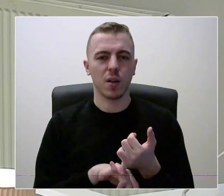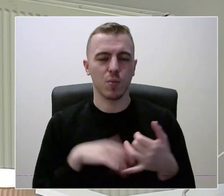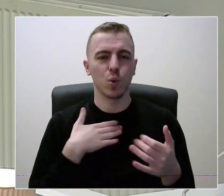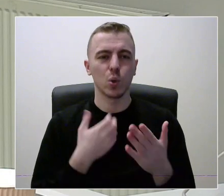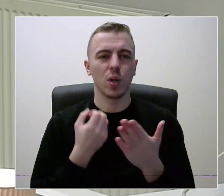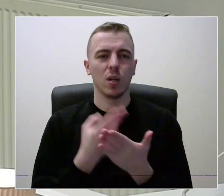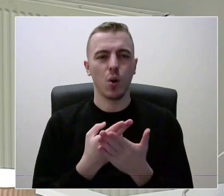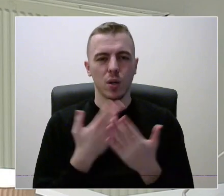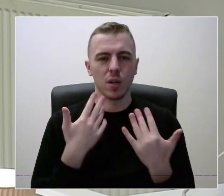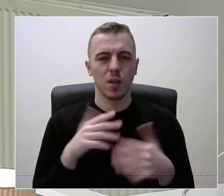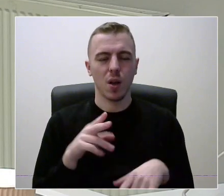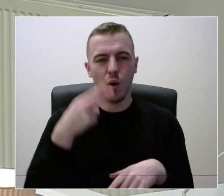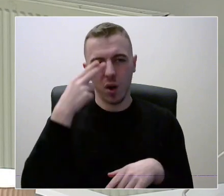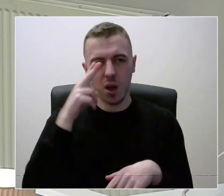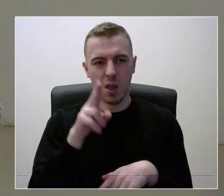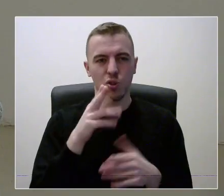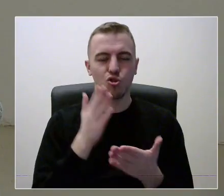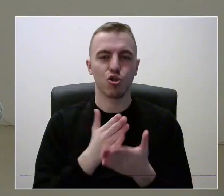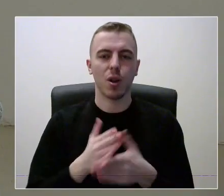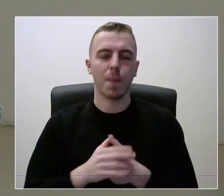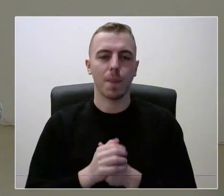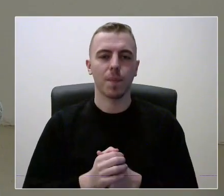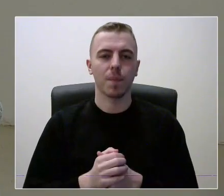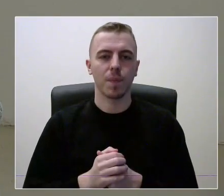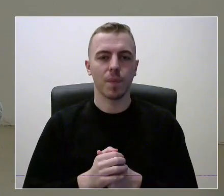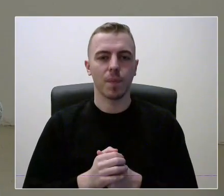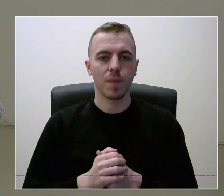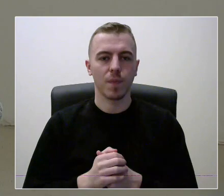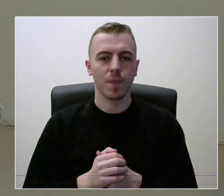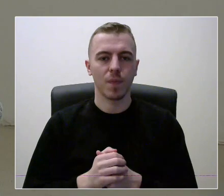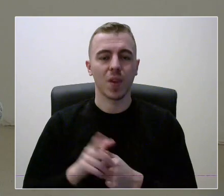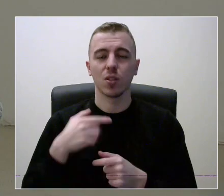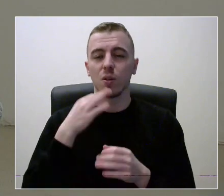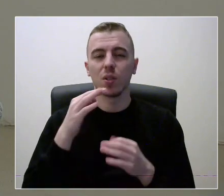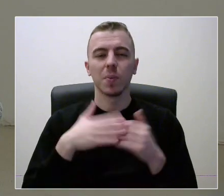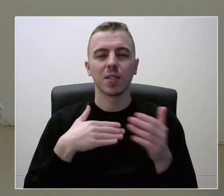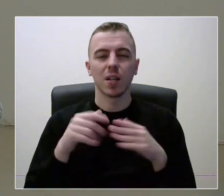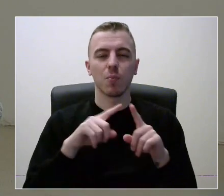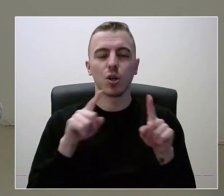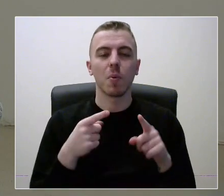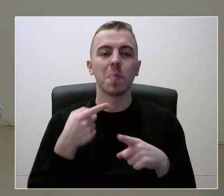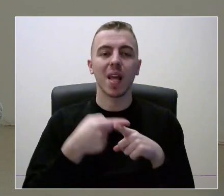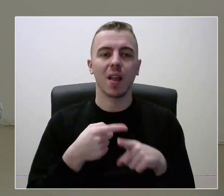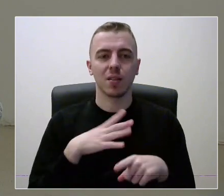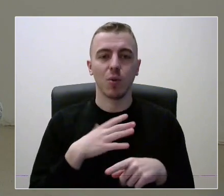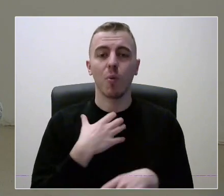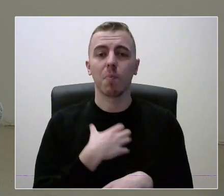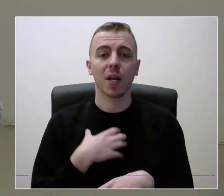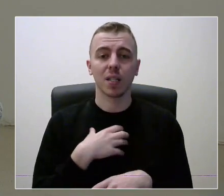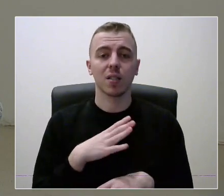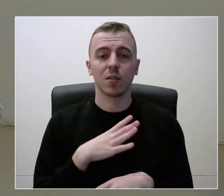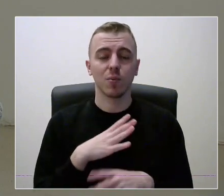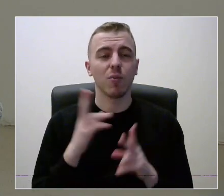padarė reputacinę žalą. Aš pabrėžiu, čia specializacijos pažymėjimas tai buvo priedas. Pagrinde buvo